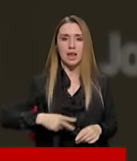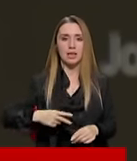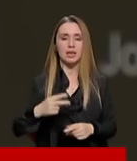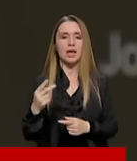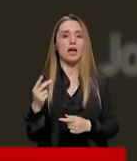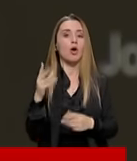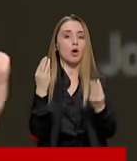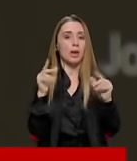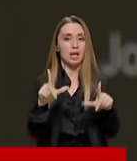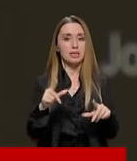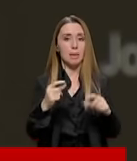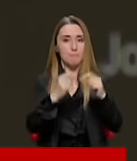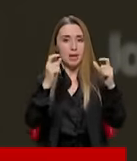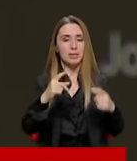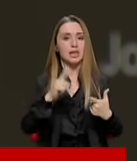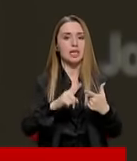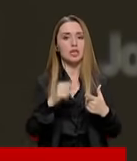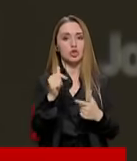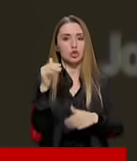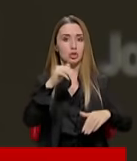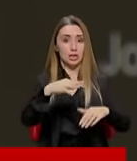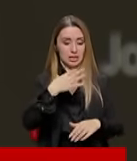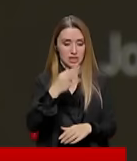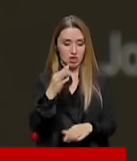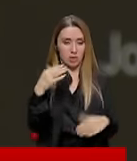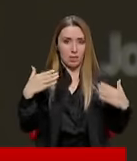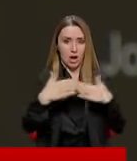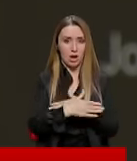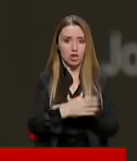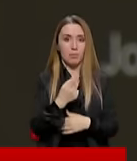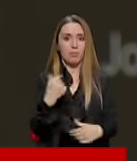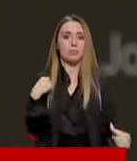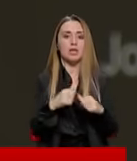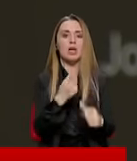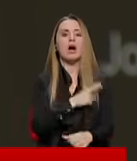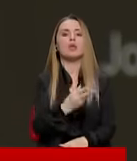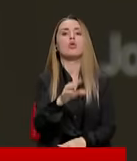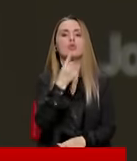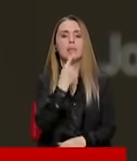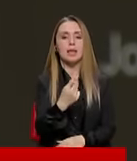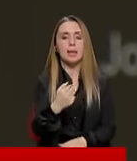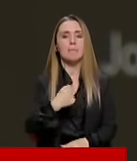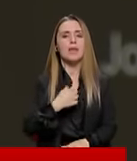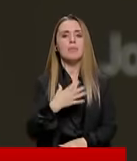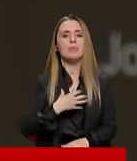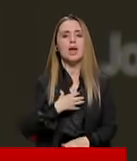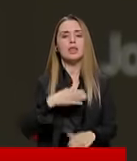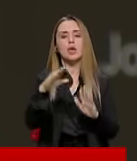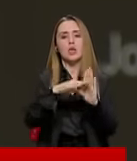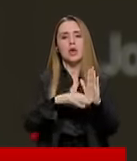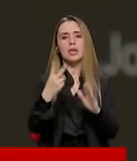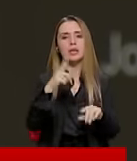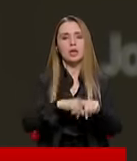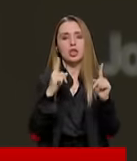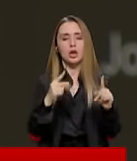koymak lazım beypazarında da ikinci gün seçildiğim akşamı bir daha aday olmayacağımı söylemiştim Bu benim kendi prensibim iki